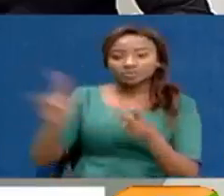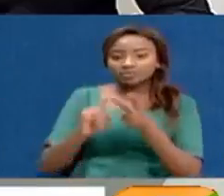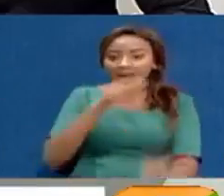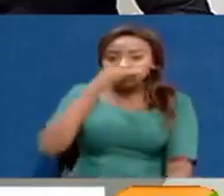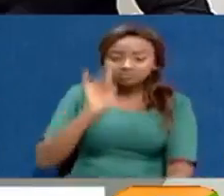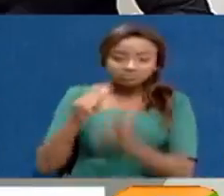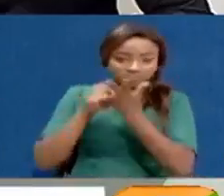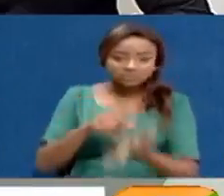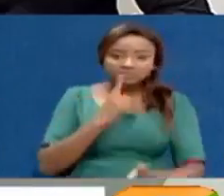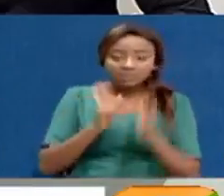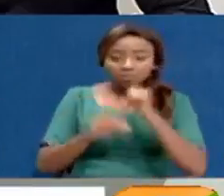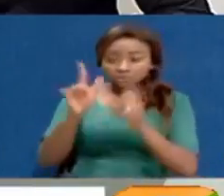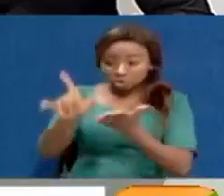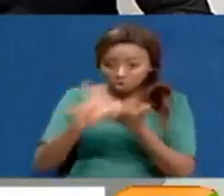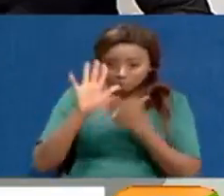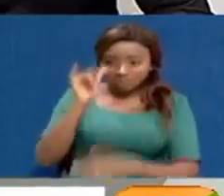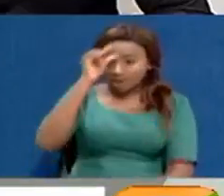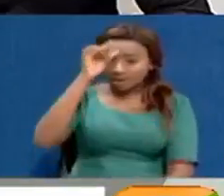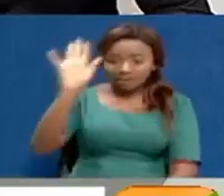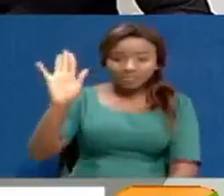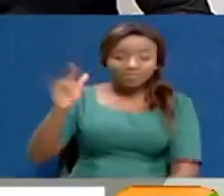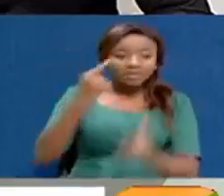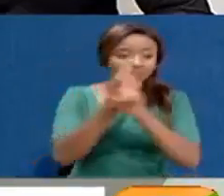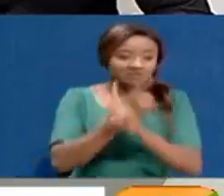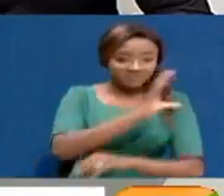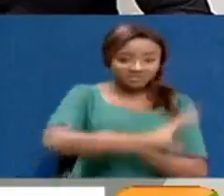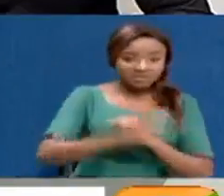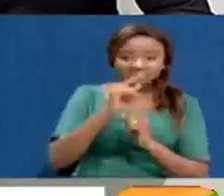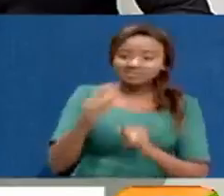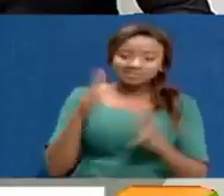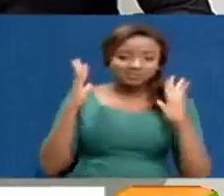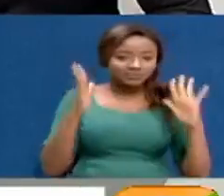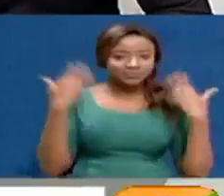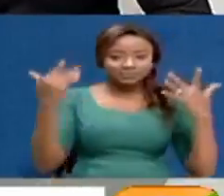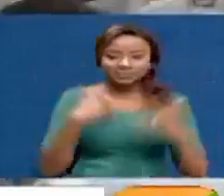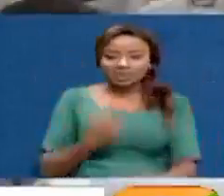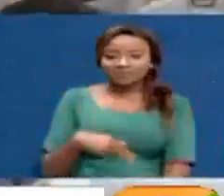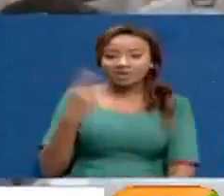Mudavadi amesisitiza kwamba deni la serikali kwa mataifa ya ugenini linazidi kuzua wasiwasi.